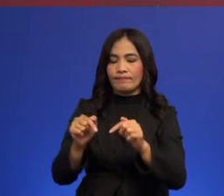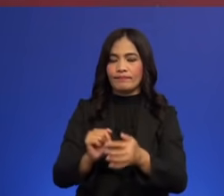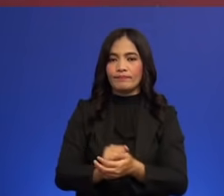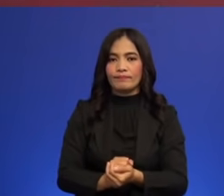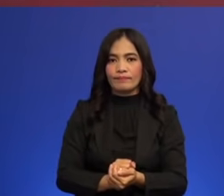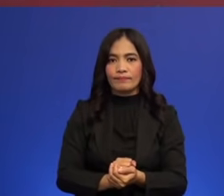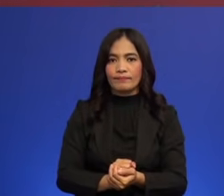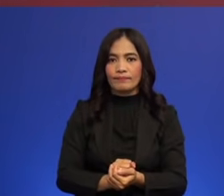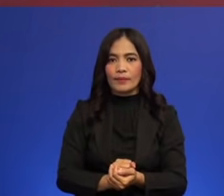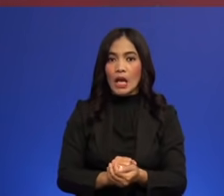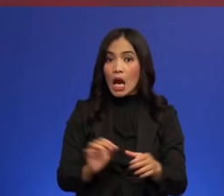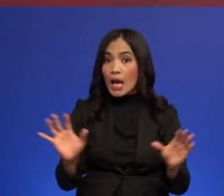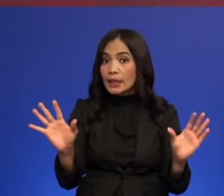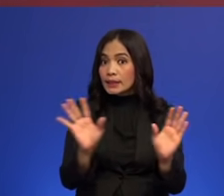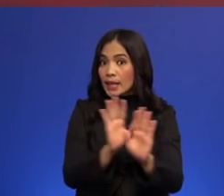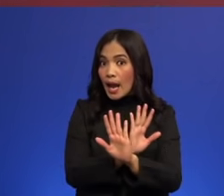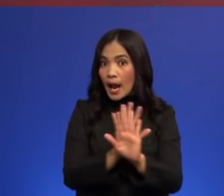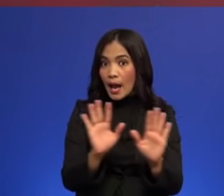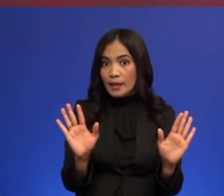Jadi jangan